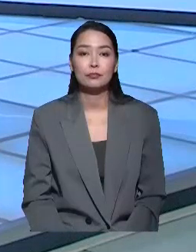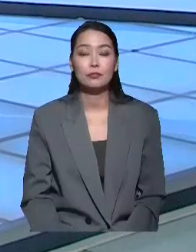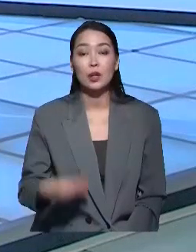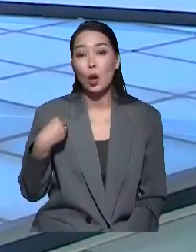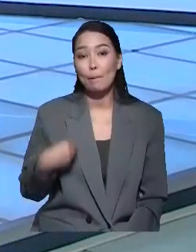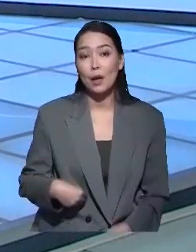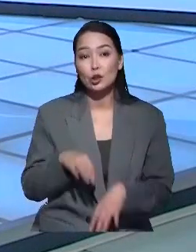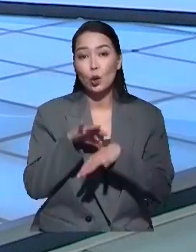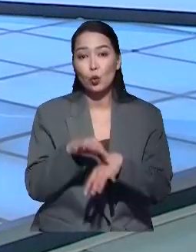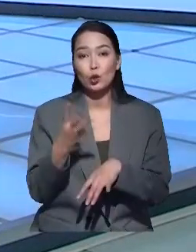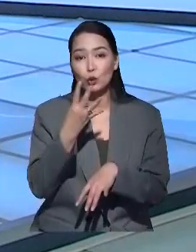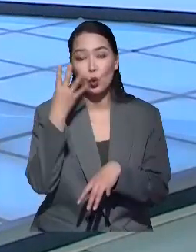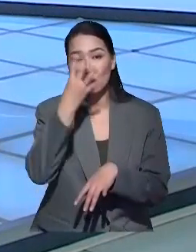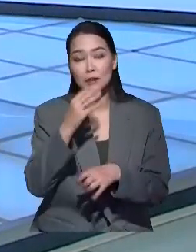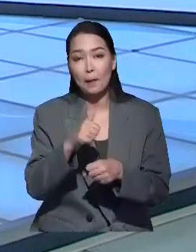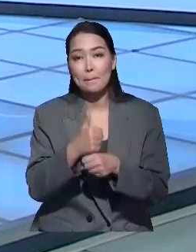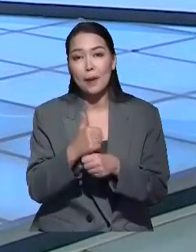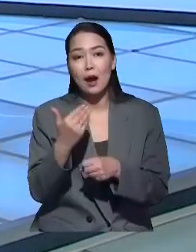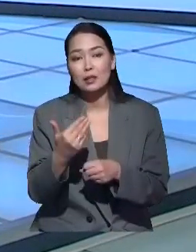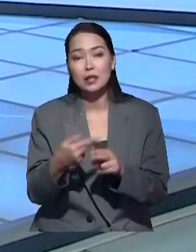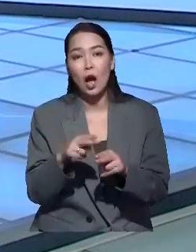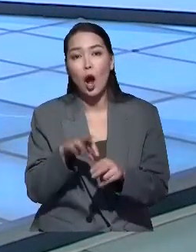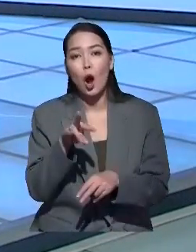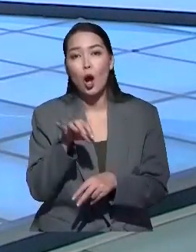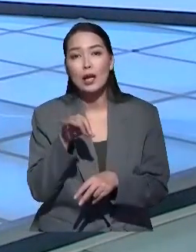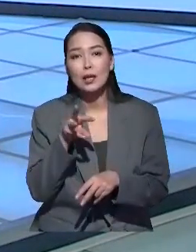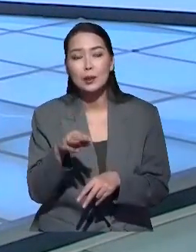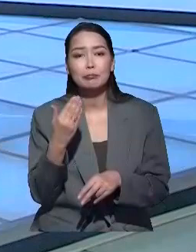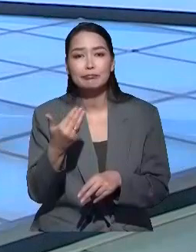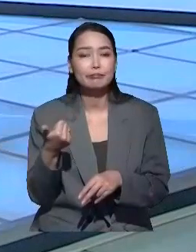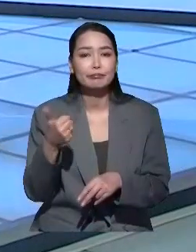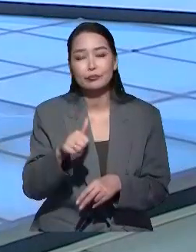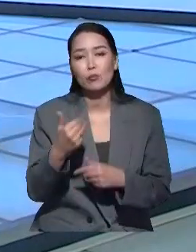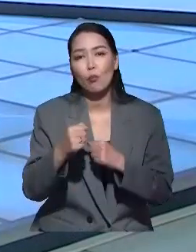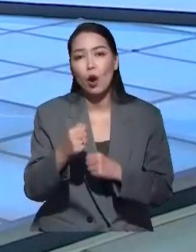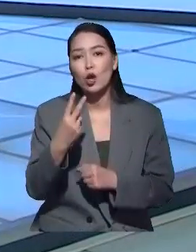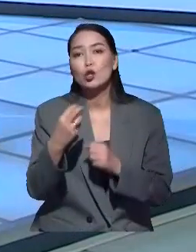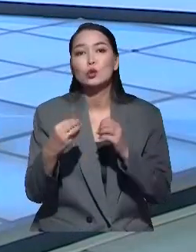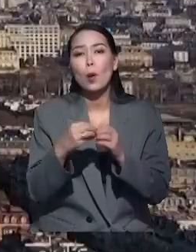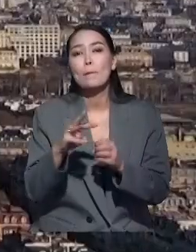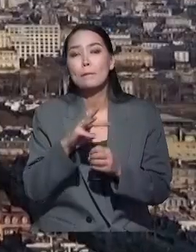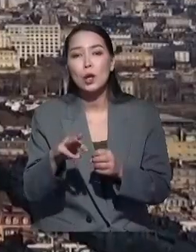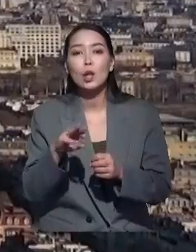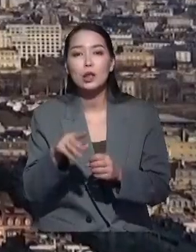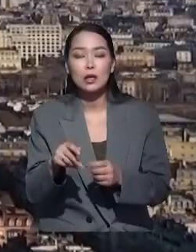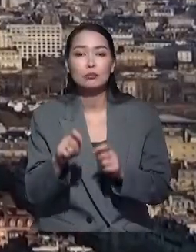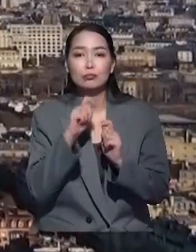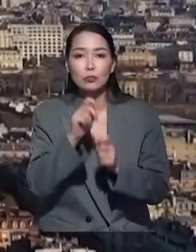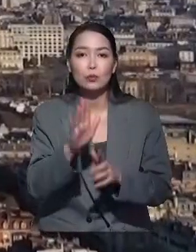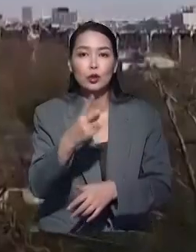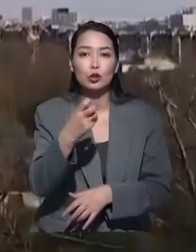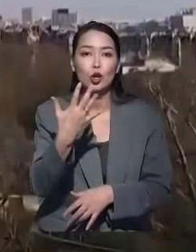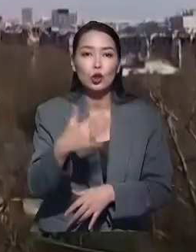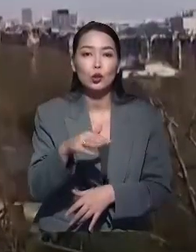Парижде өтетін 4 жылдықтың басты бәсекесінде Олимп шыңын бағындырған боксшыға 210 миллион теңге беріледі. Оның 250 мың доллары